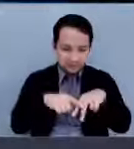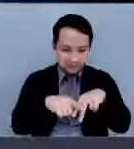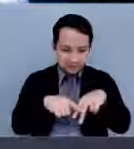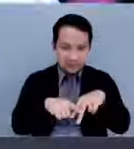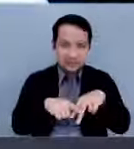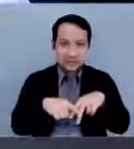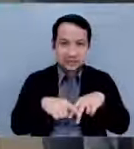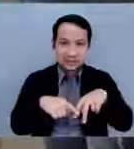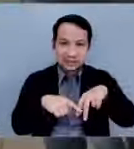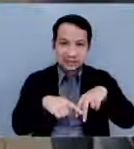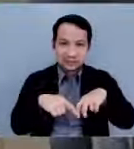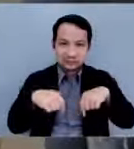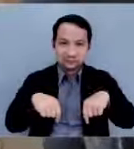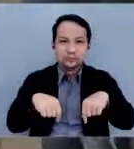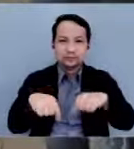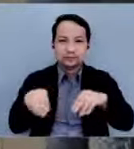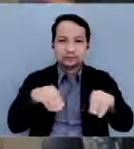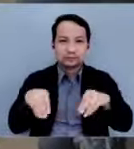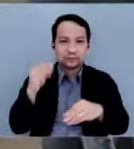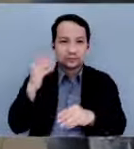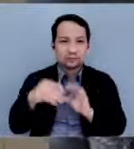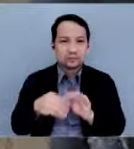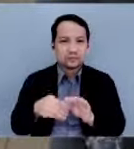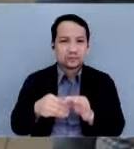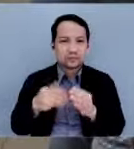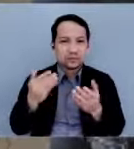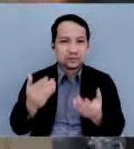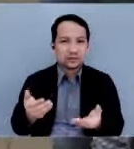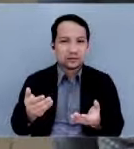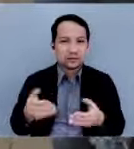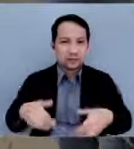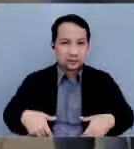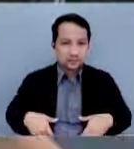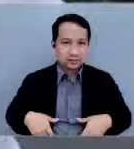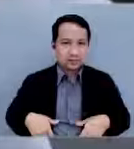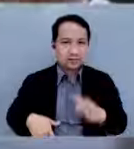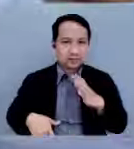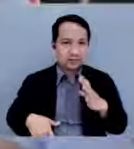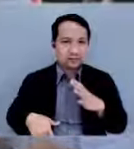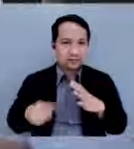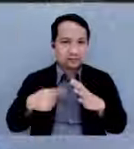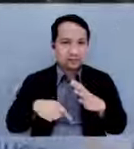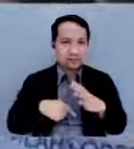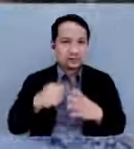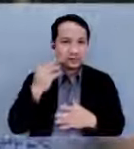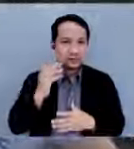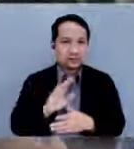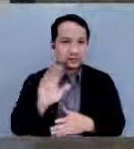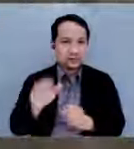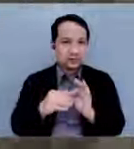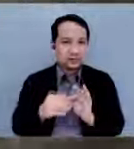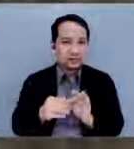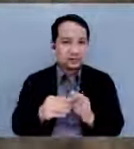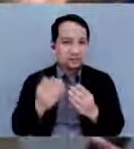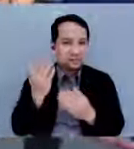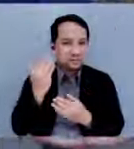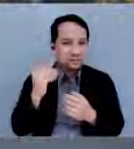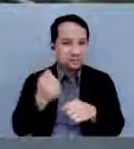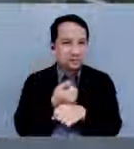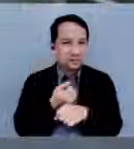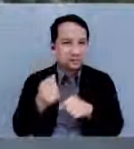since ang mobile naman ay yung waist mo, okay lang. Yes, no? Yes. Kasi kadalasan sa atin, di ba, ang pinakamahirap talaga ay